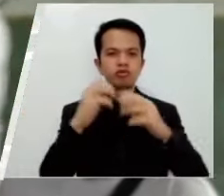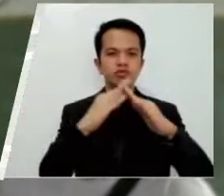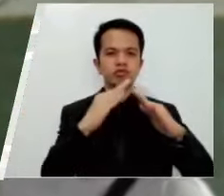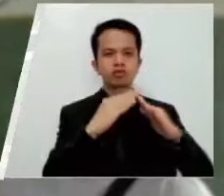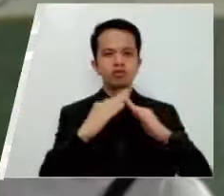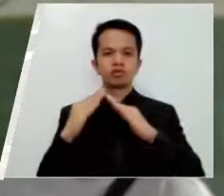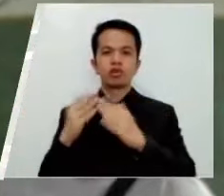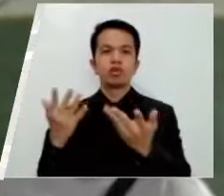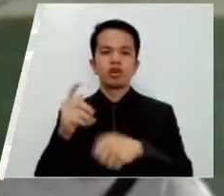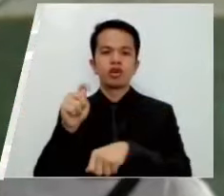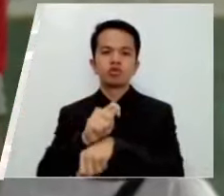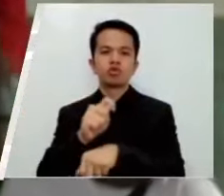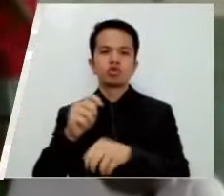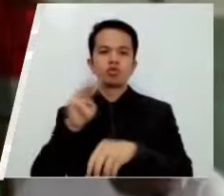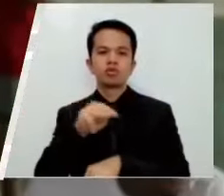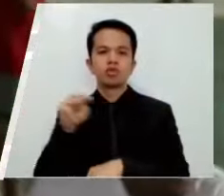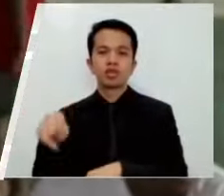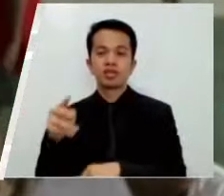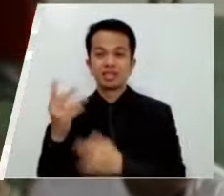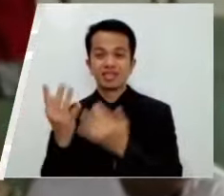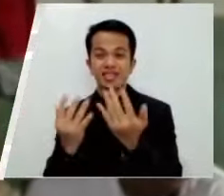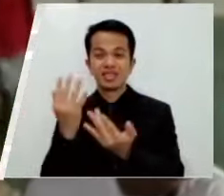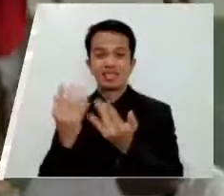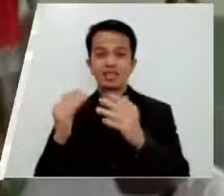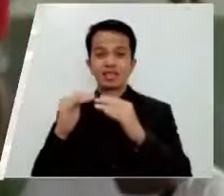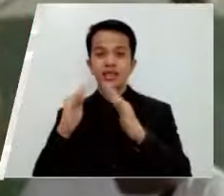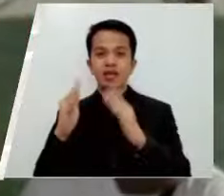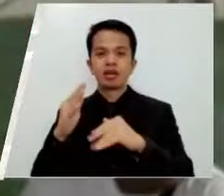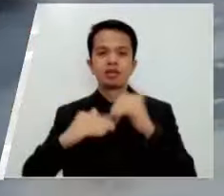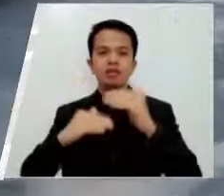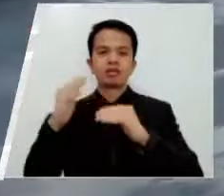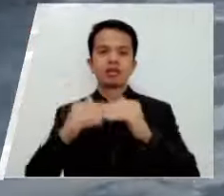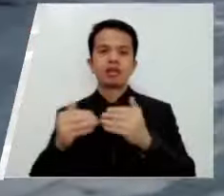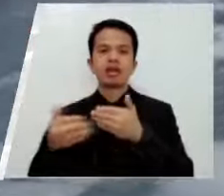Maynila. Ang mga bahay kasi nakatayo sa paligid ng dagat.